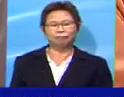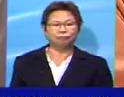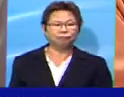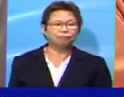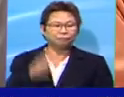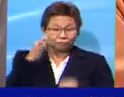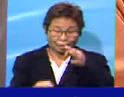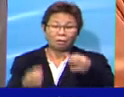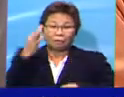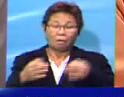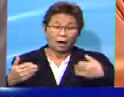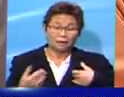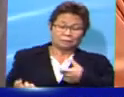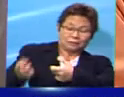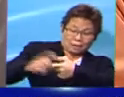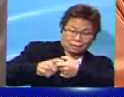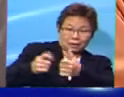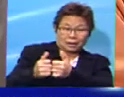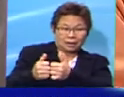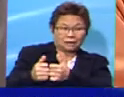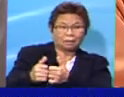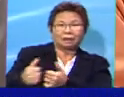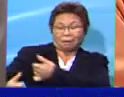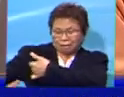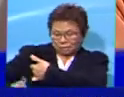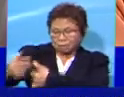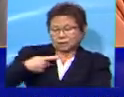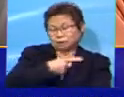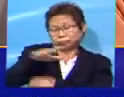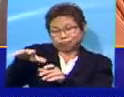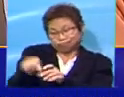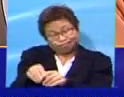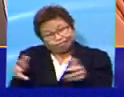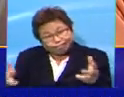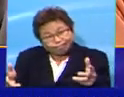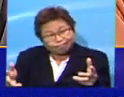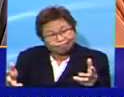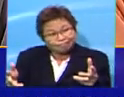Kalau ada kaitan dengan anggota kita yang terlibat, saya tak pernah